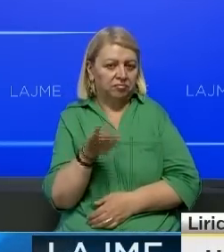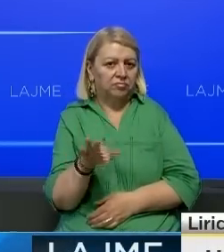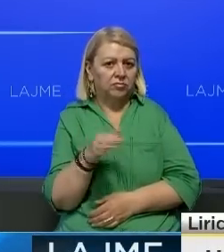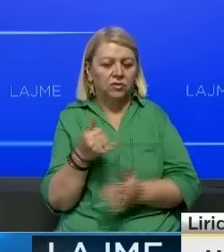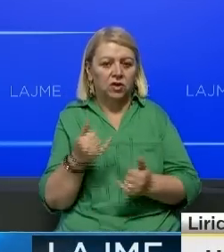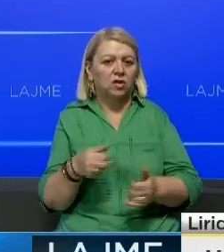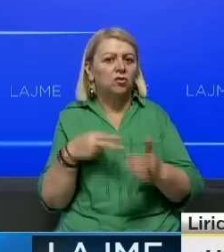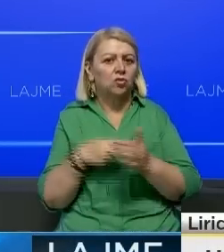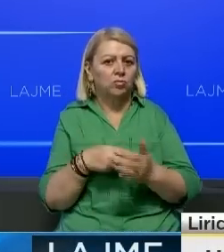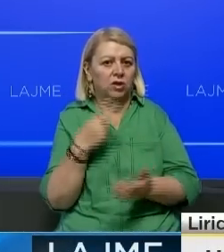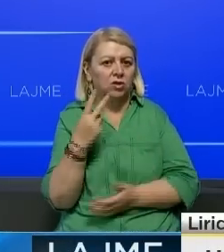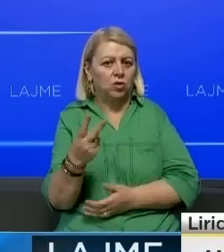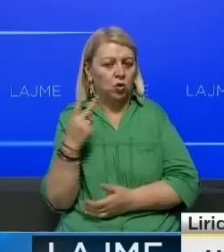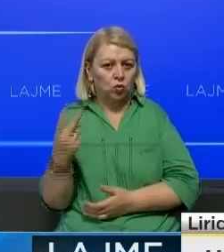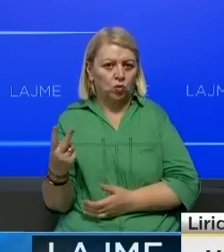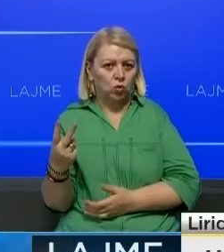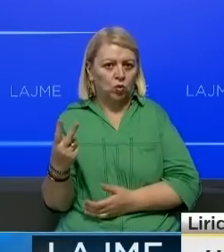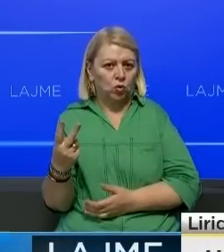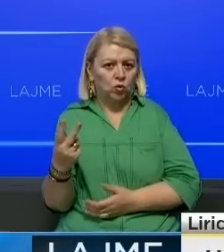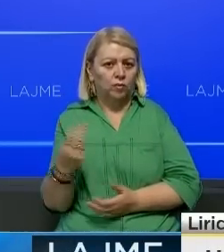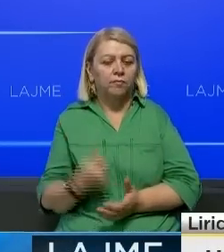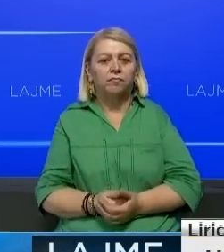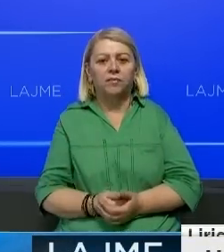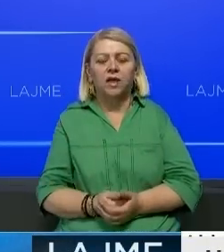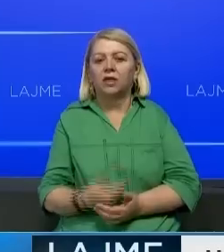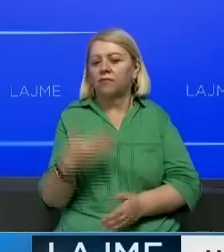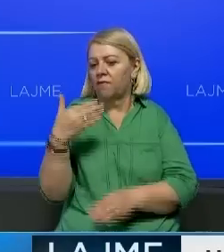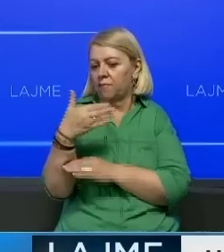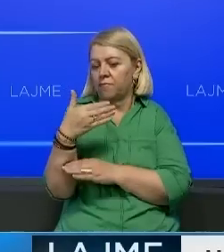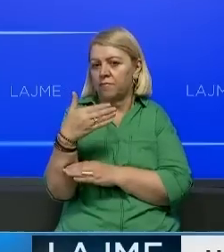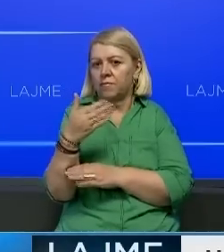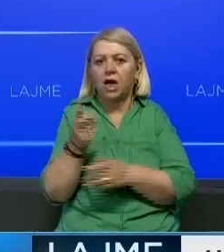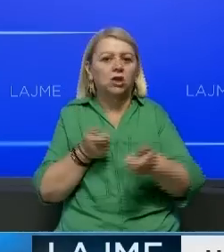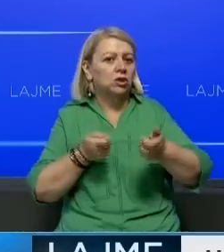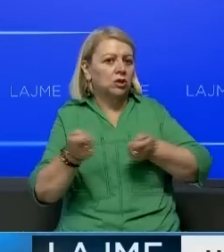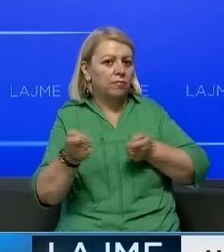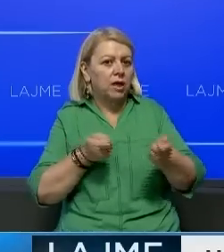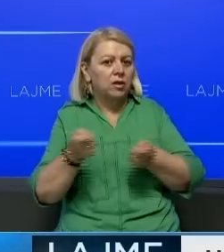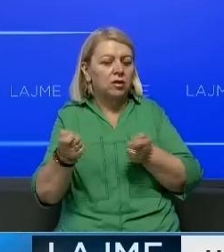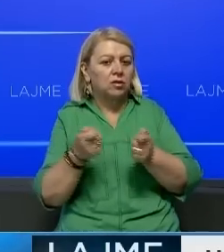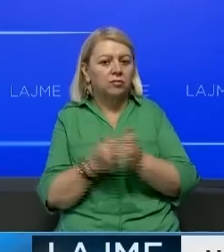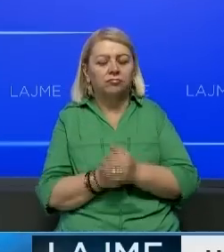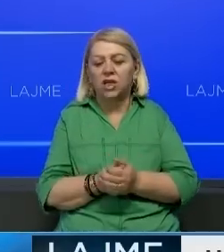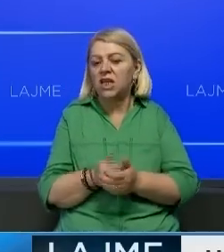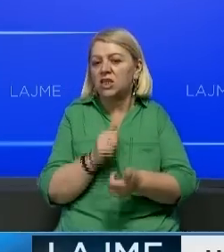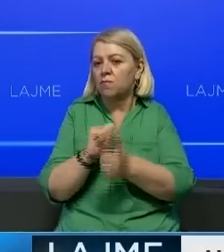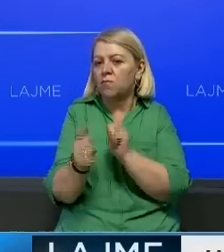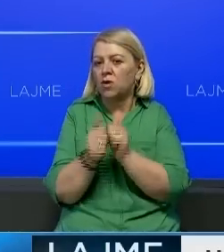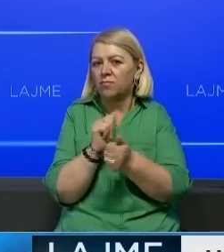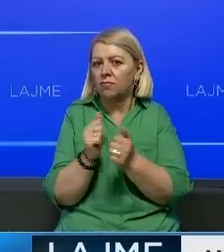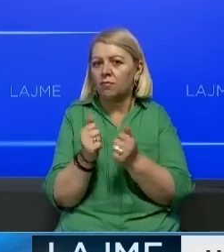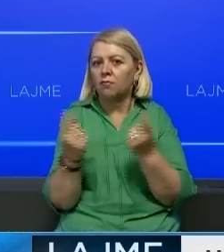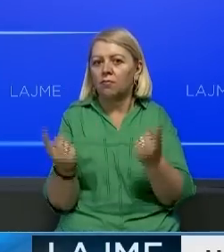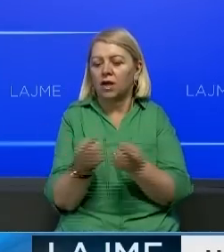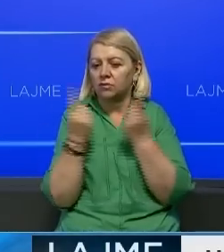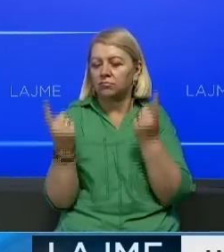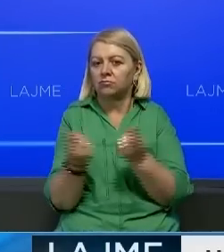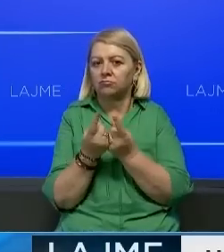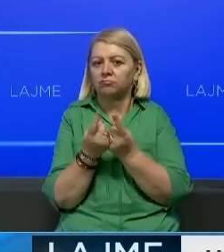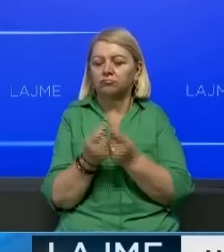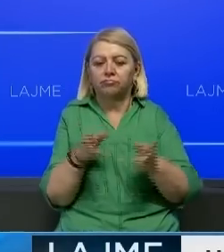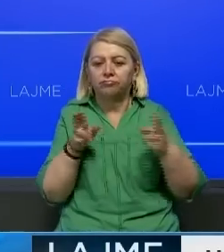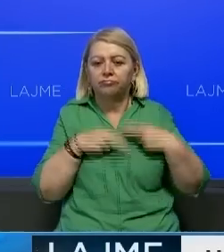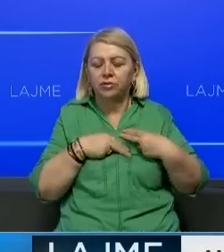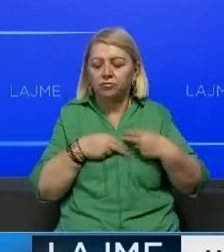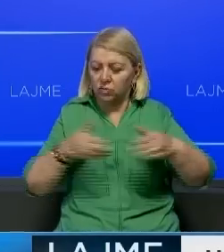sezonin 2022, ndërmarrja, menaxhmenti ndërmarrjes Sport Marketing, e ka marrë me shumë përgjithësi